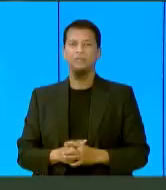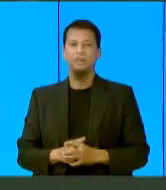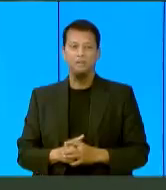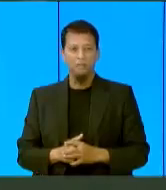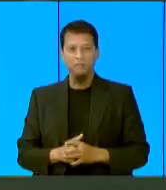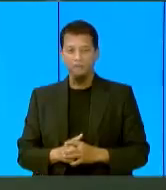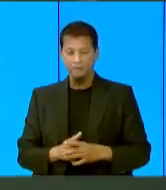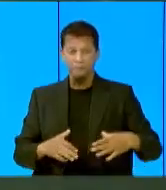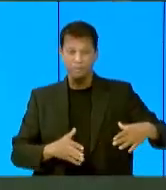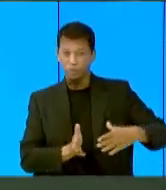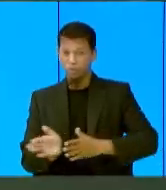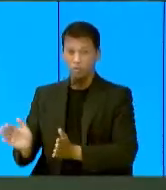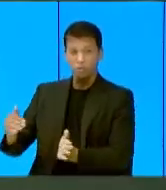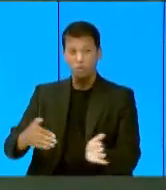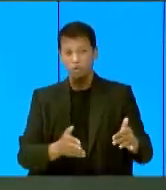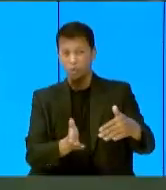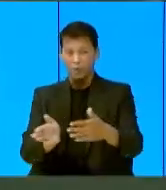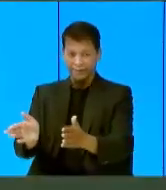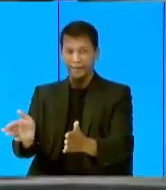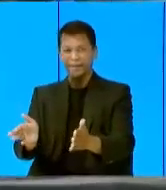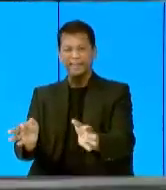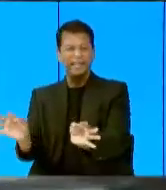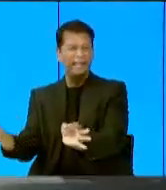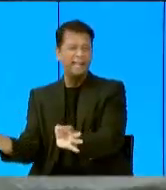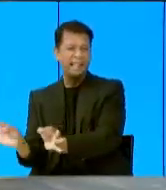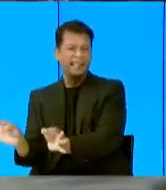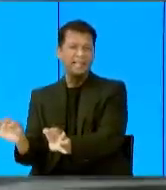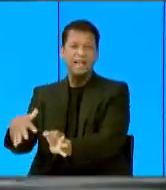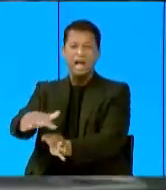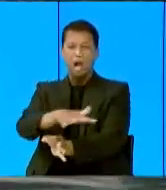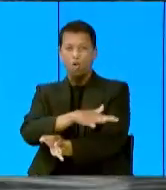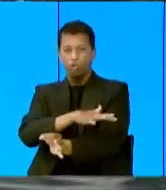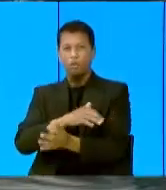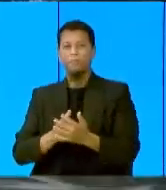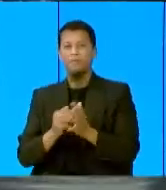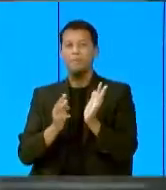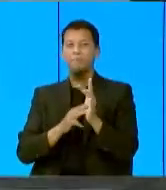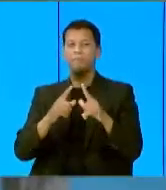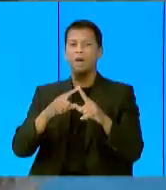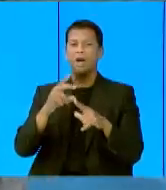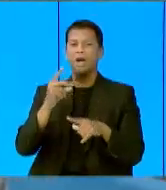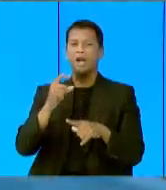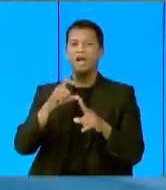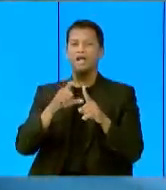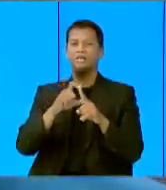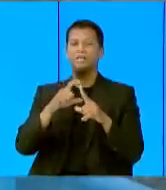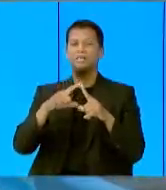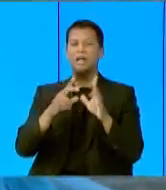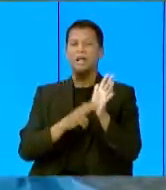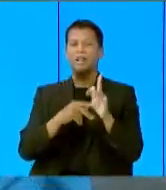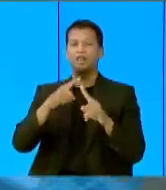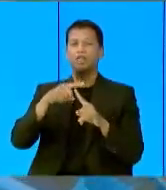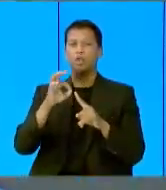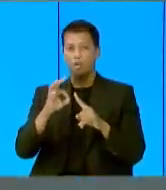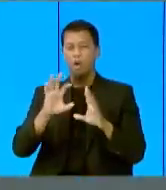Menelusuri Sungai Lakarima menuju kawasan pesisir setiap hari dilakukan Aibtu Mardianto Putro Mudakir, anggota Polres Buton,